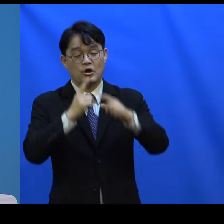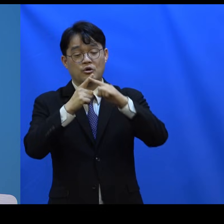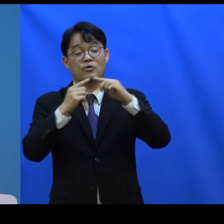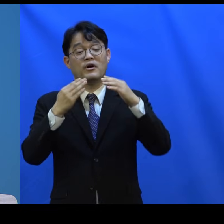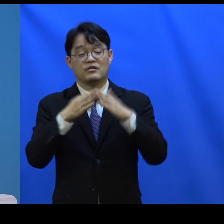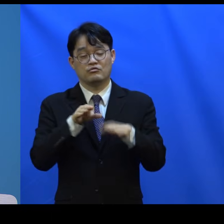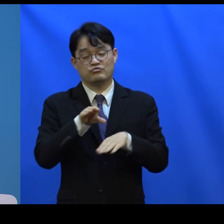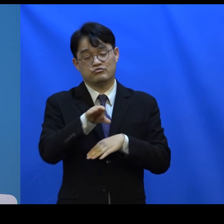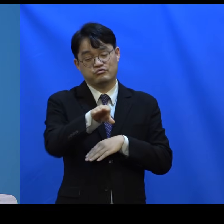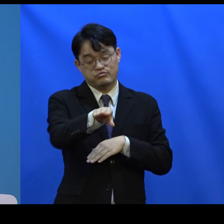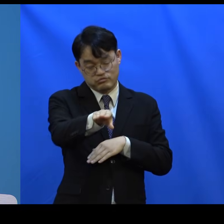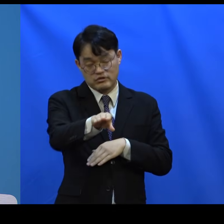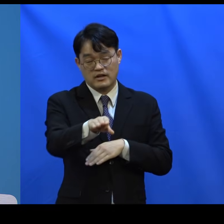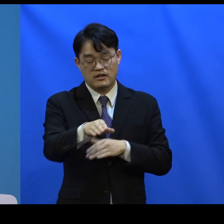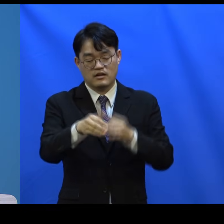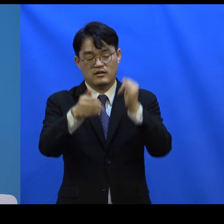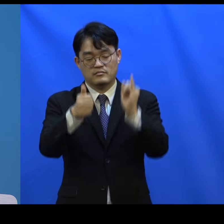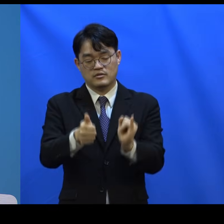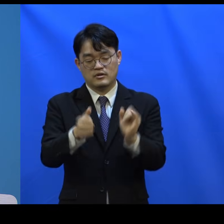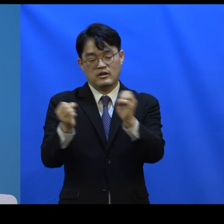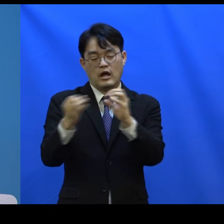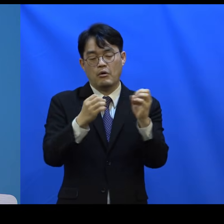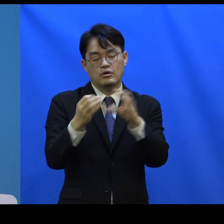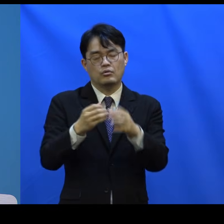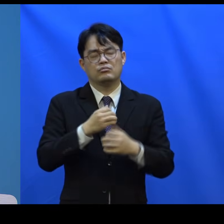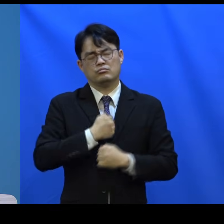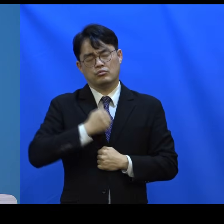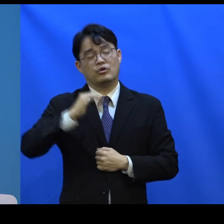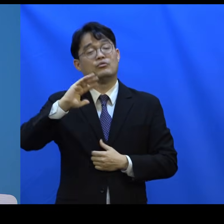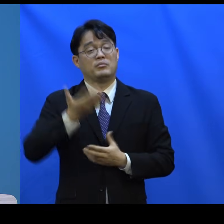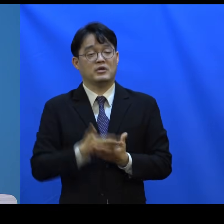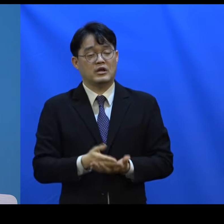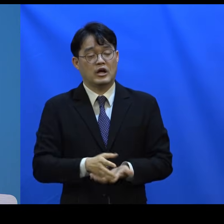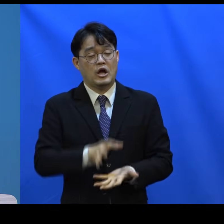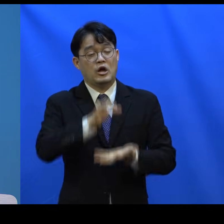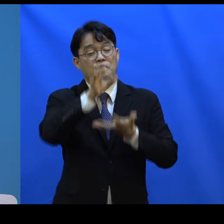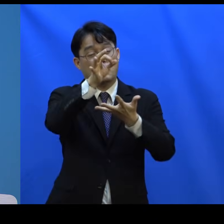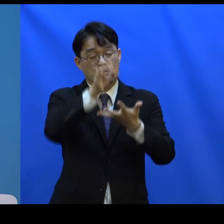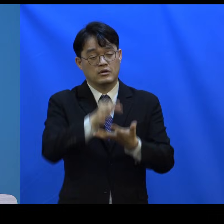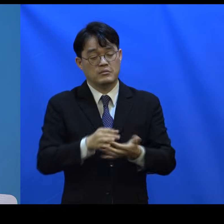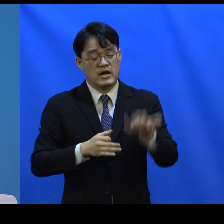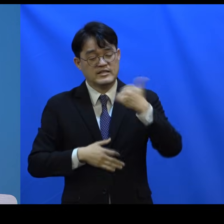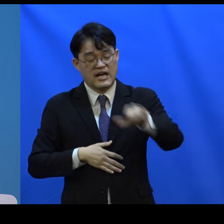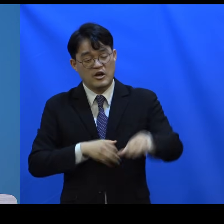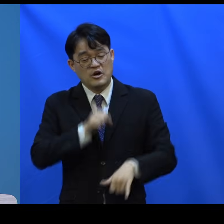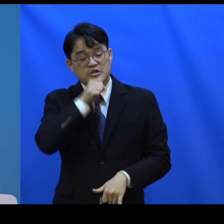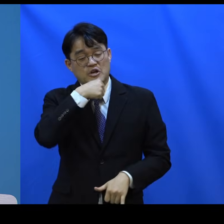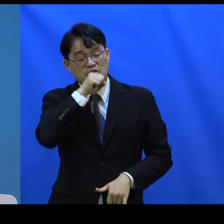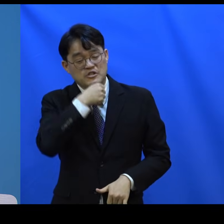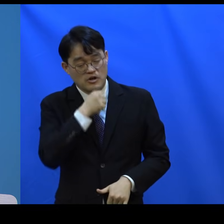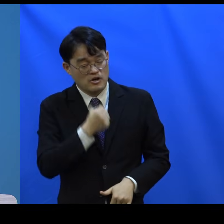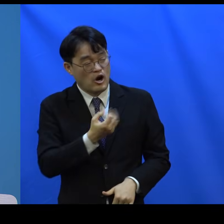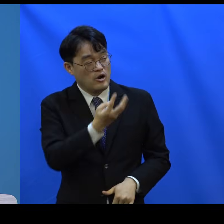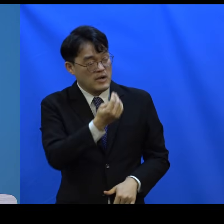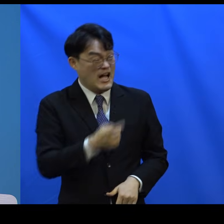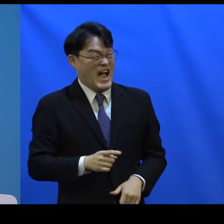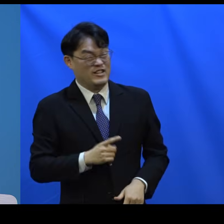얘기하지 말고요, 민감한 얘기하지 마세요. 자녀 얘기하지 마세요. 성적 그러다 열받아가지고 오면 안